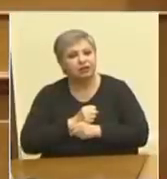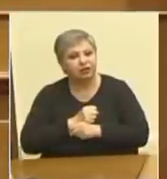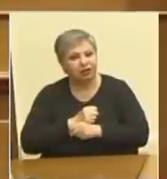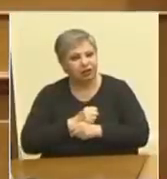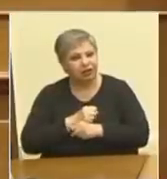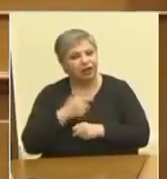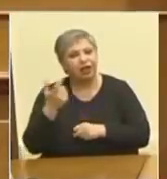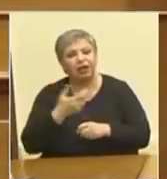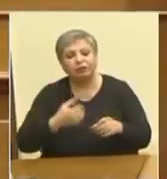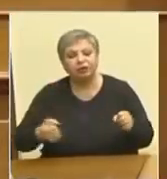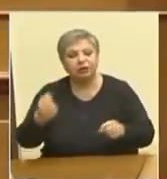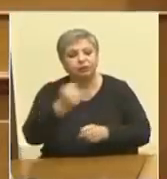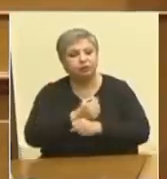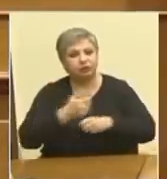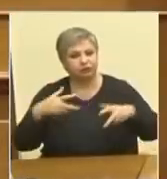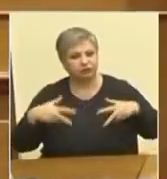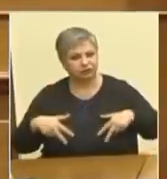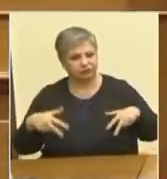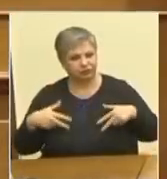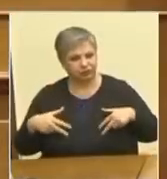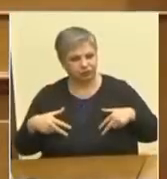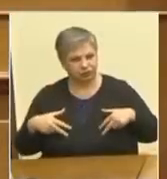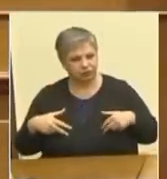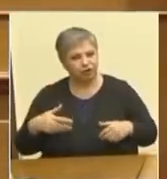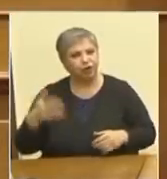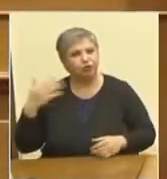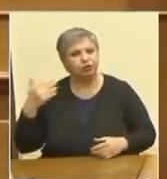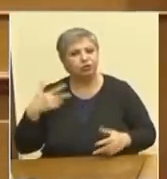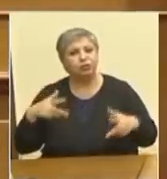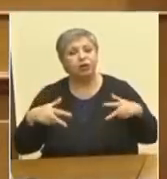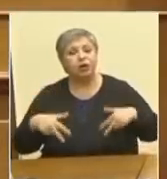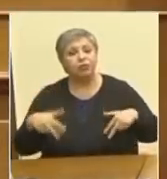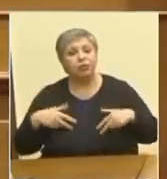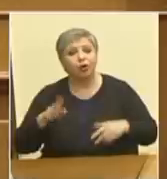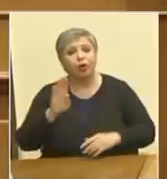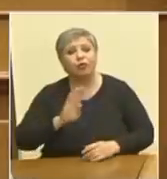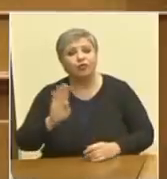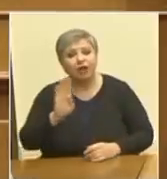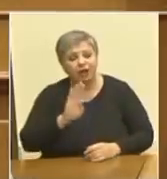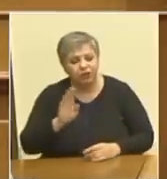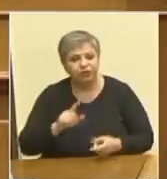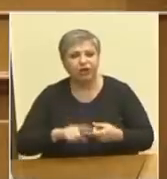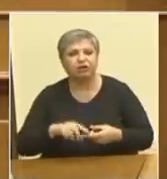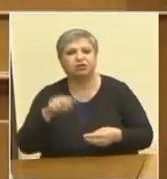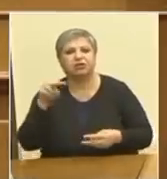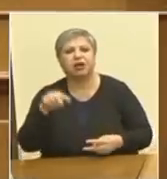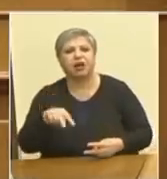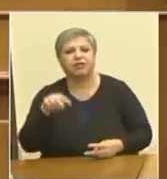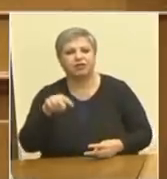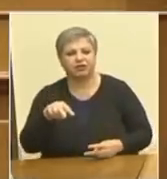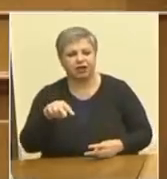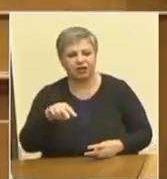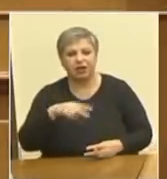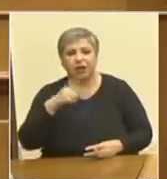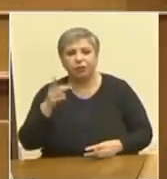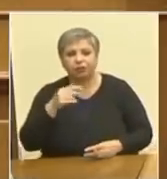της διακυβέρνησής σας, όταν είχατε υπουργό τον κύριο Βαρουφάκη, τον κύριο Λαφαζάνη και φέρατε τη χώρα στο